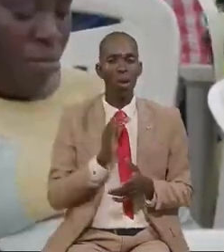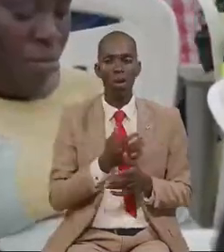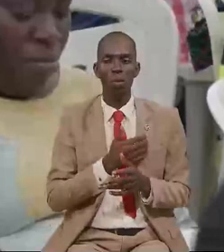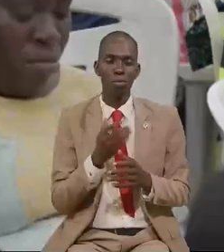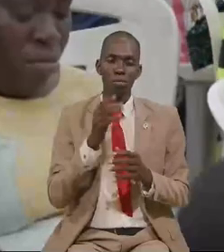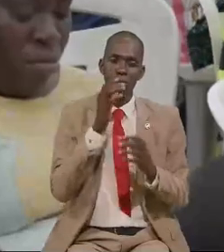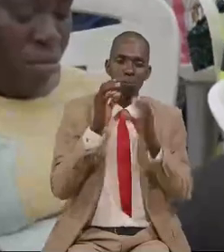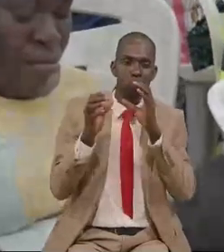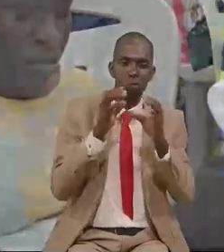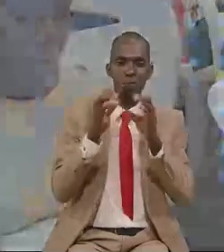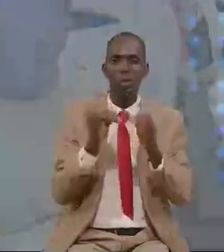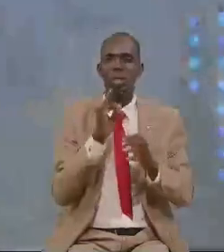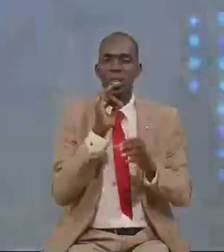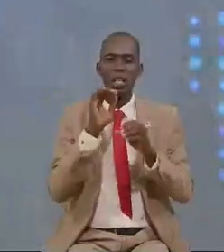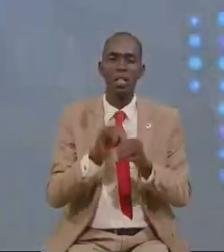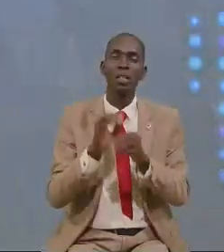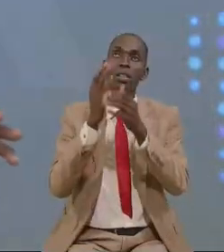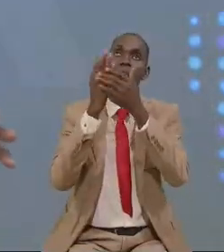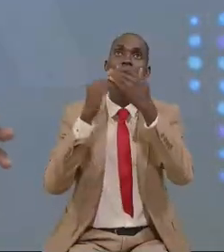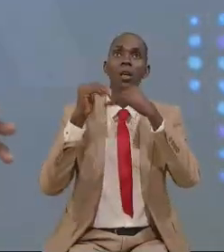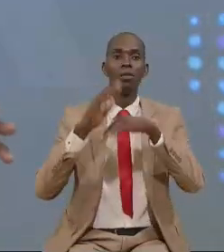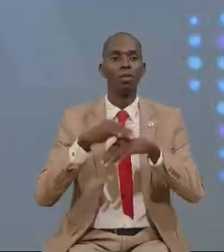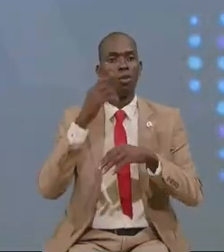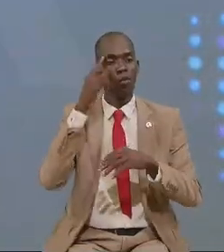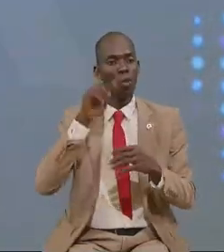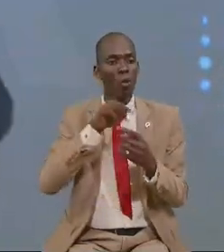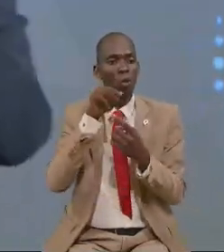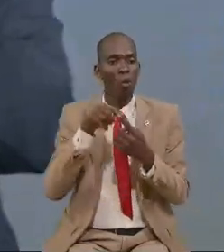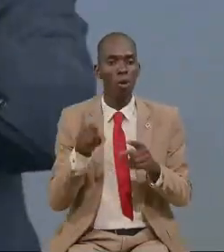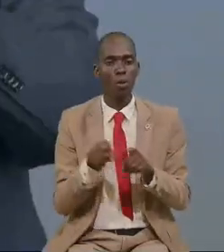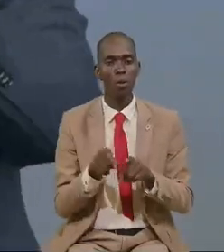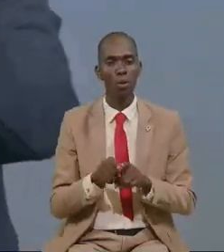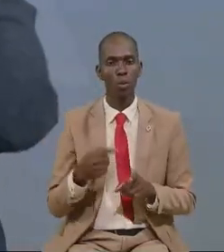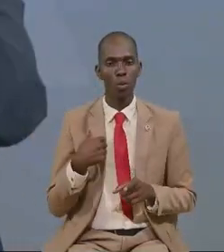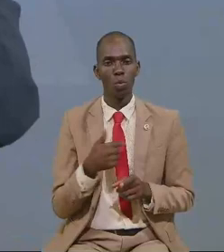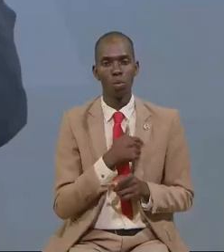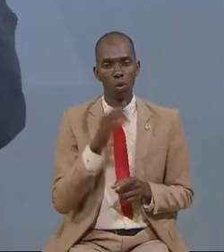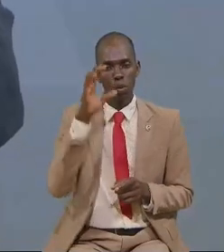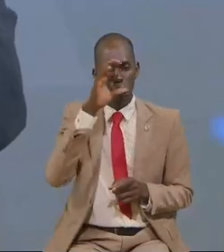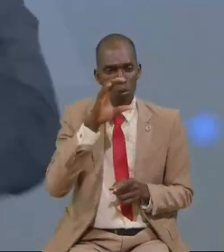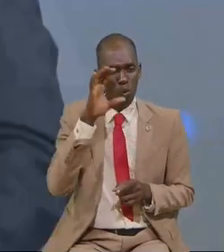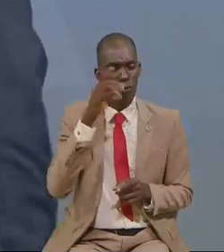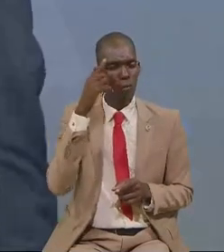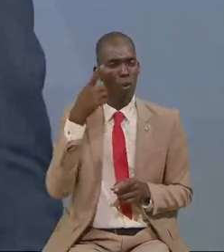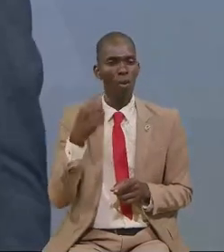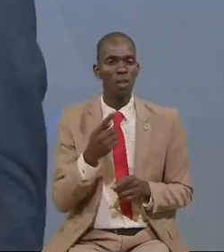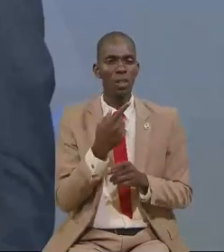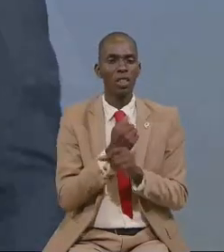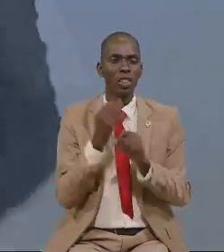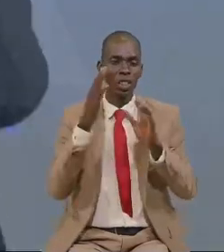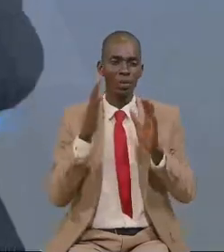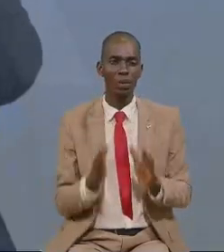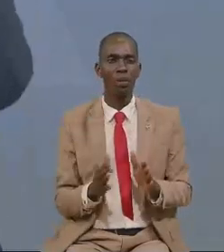mais notre cité à nous est dans les cieux, d'où nous attendons aussi comme sauveur le